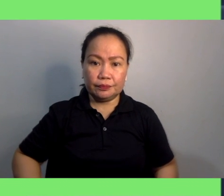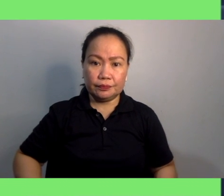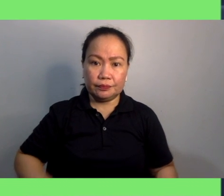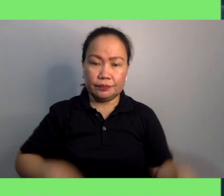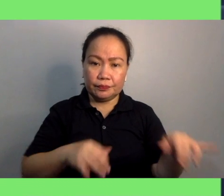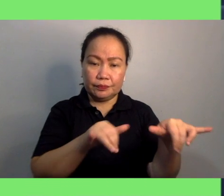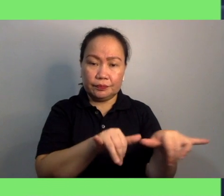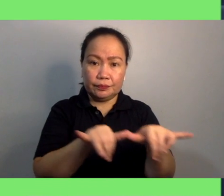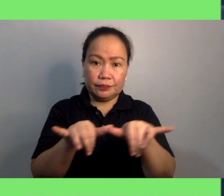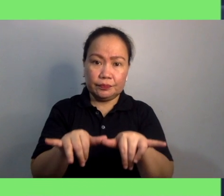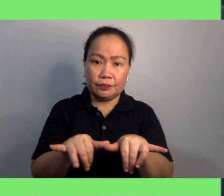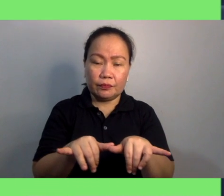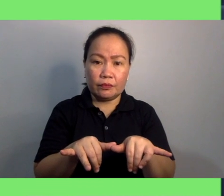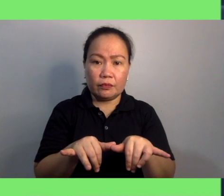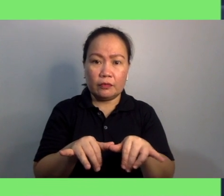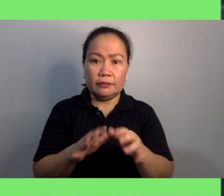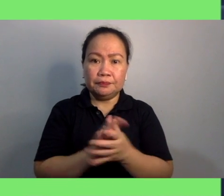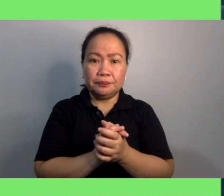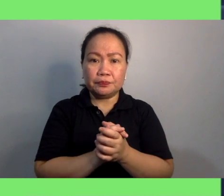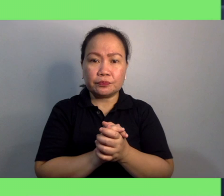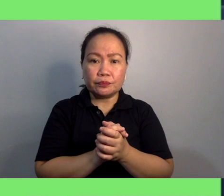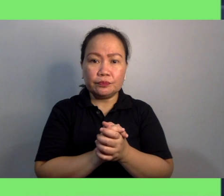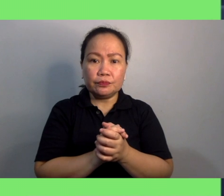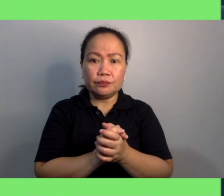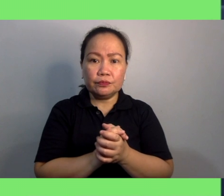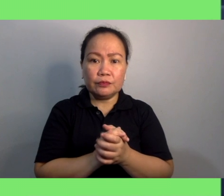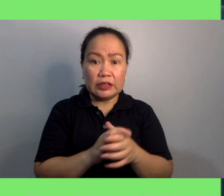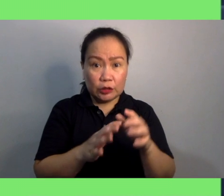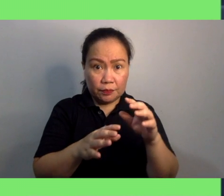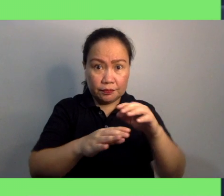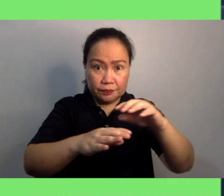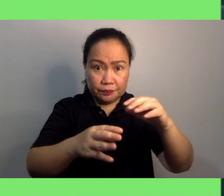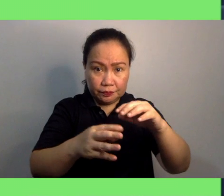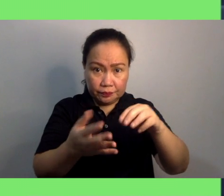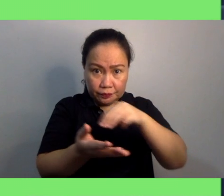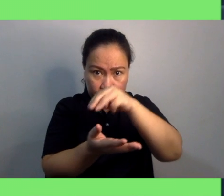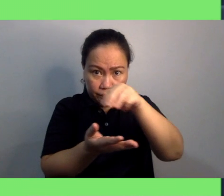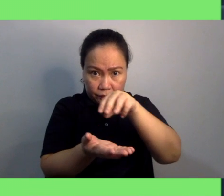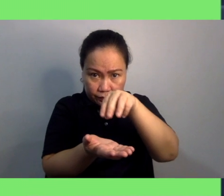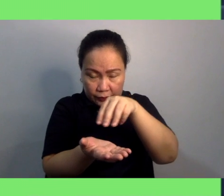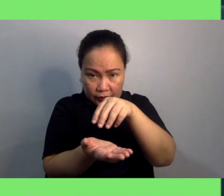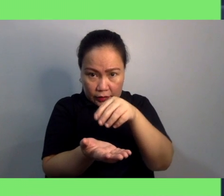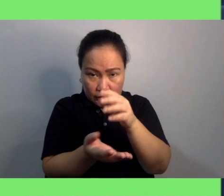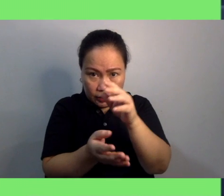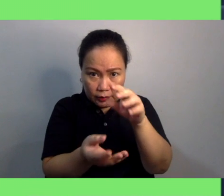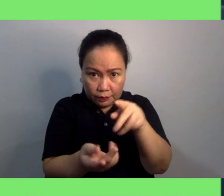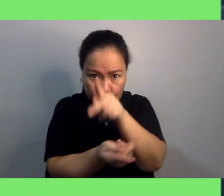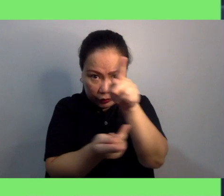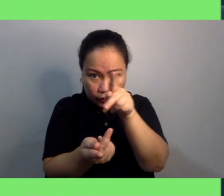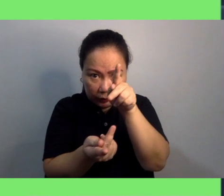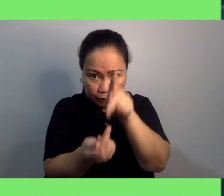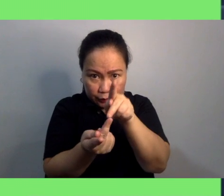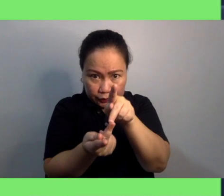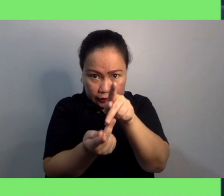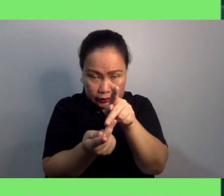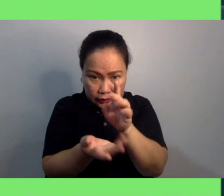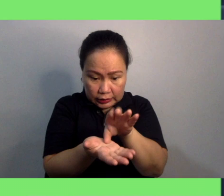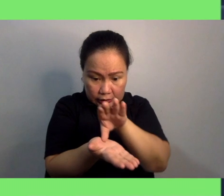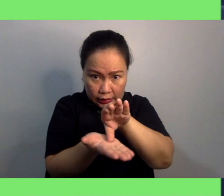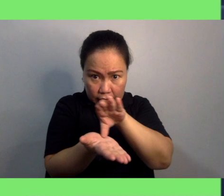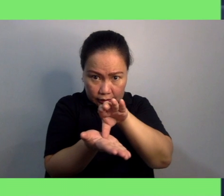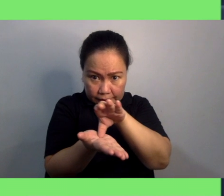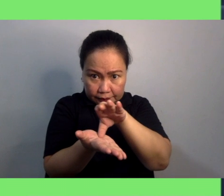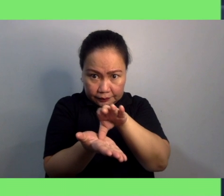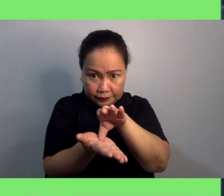50 degrees. So, paano ba natin siya gagawin? Ganun ulit, tapat mo si index dun sa vertex.